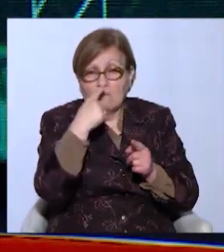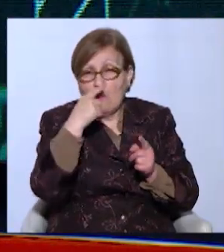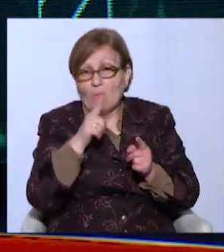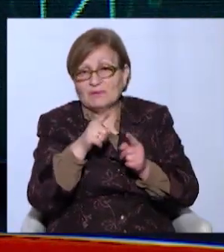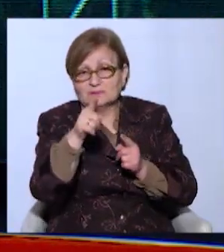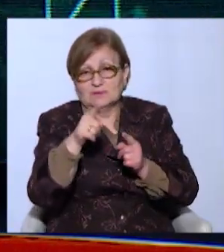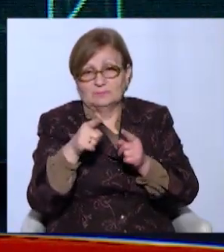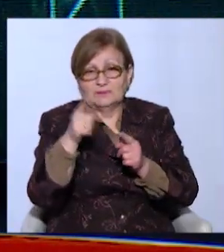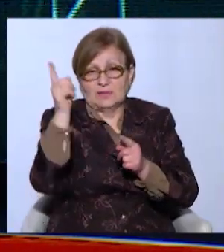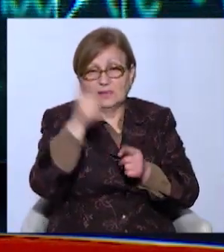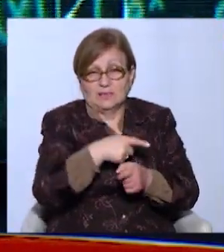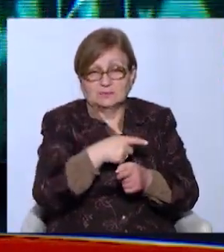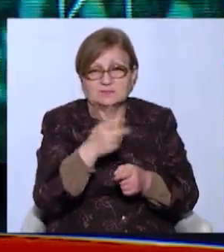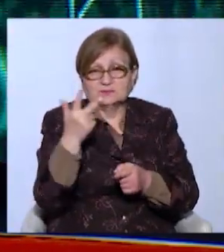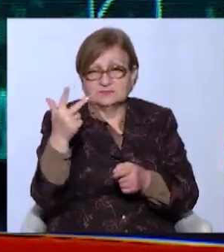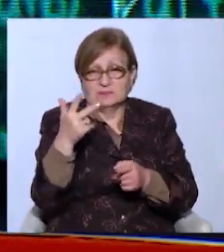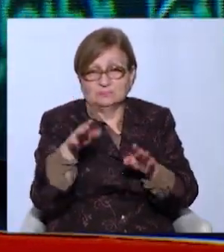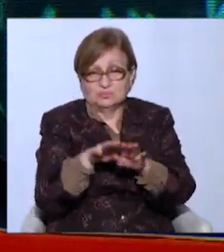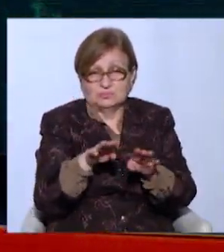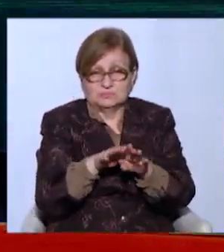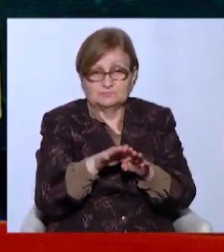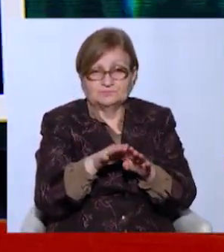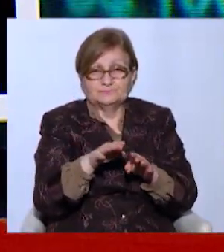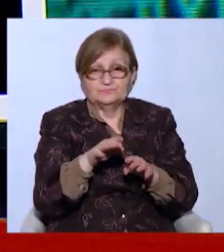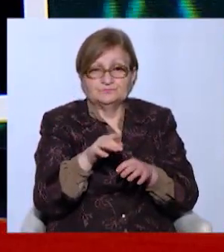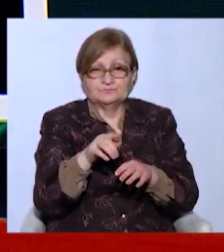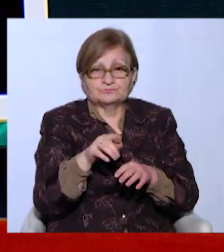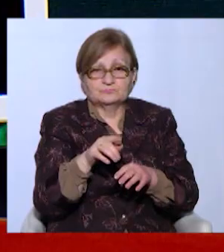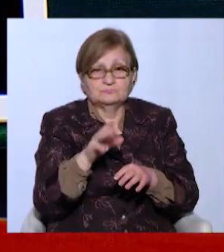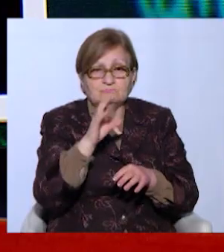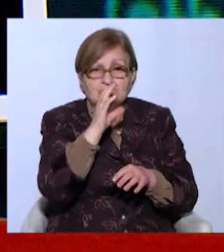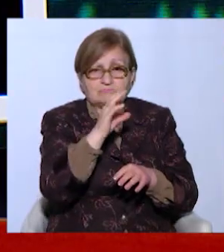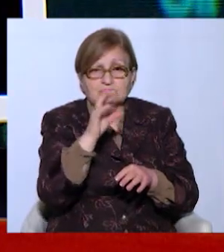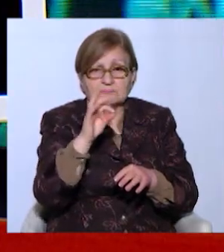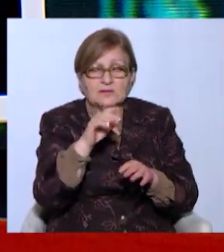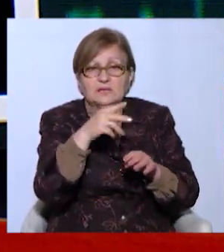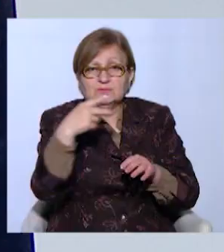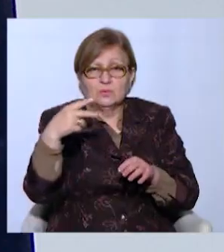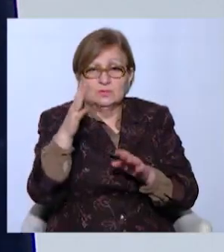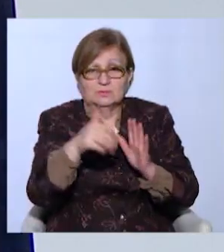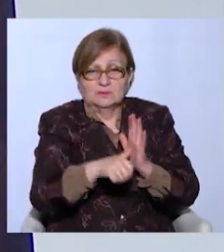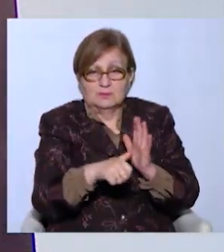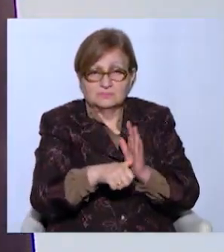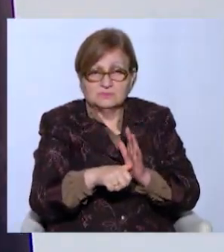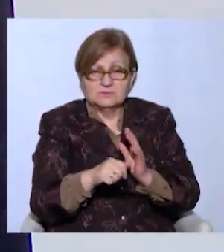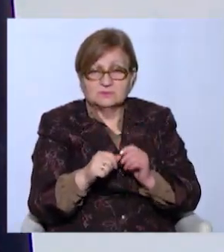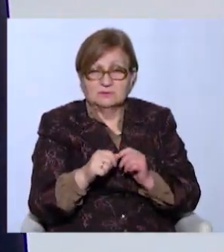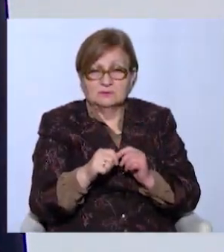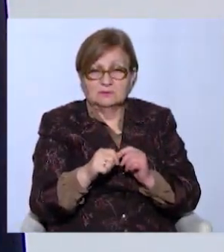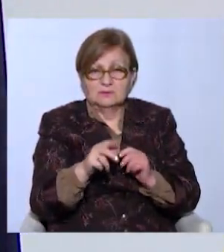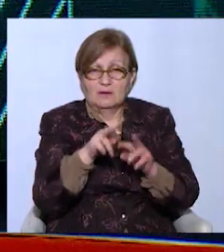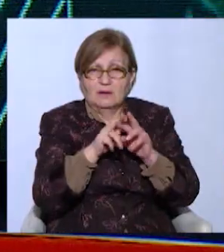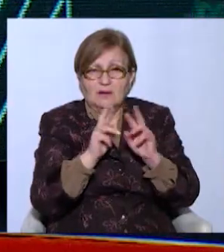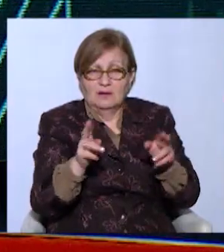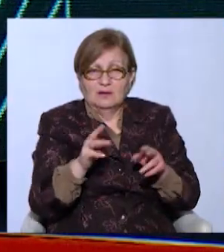მოპირდაპირე კათეტი 3-ა და მაშასადამე CO1-ის ჰიპოტენუზა იქნება 6-ის ტოლი, ხოლო